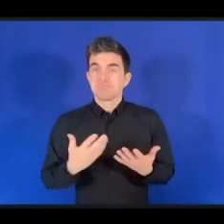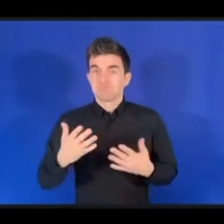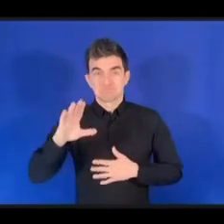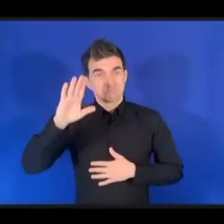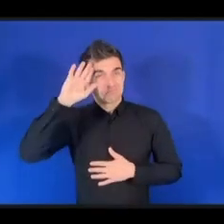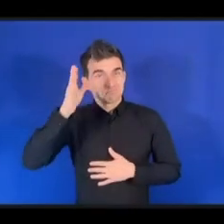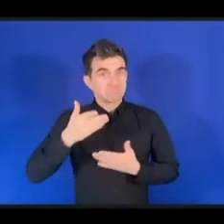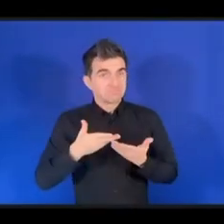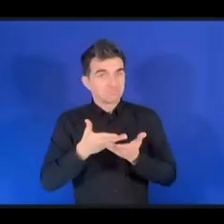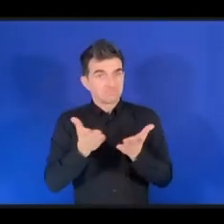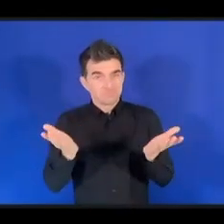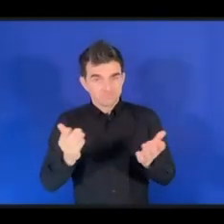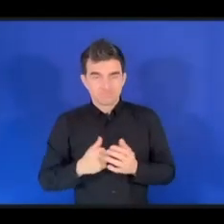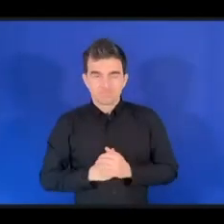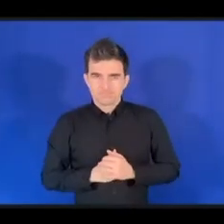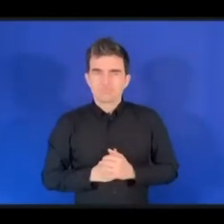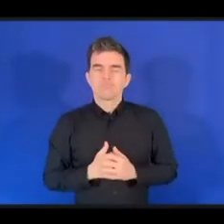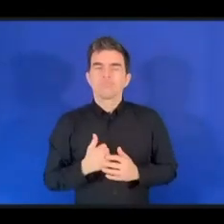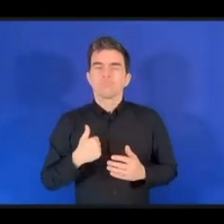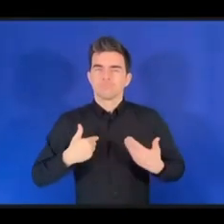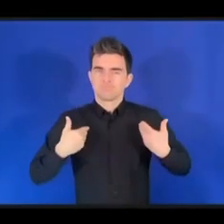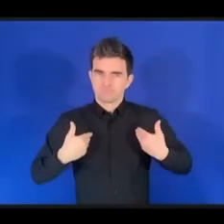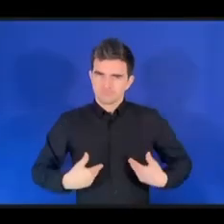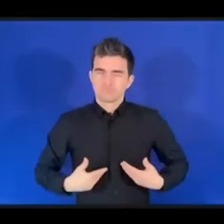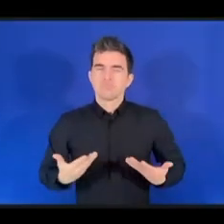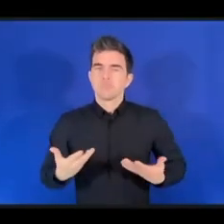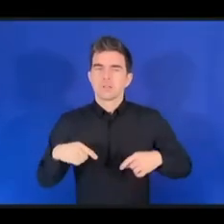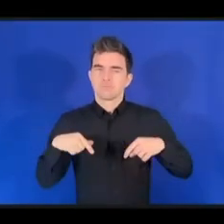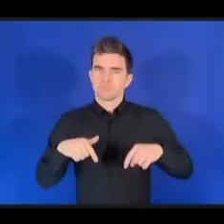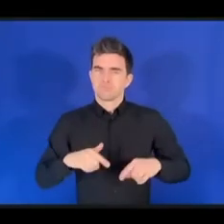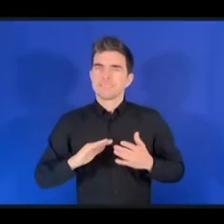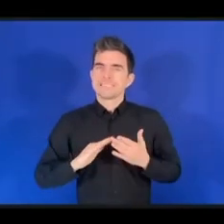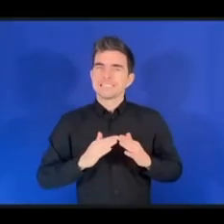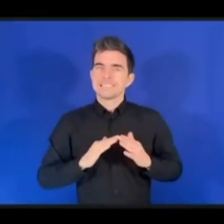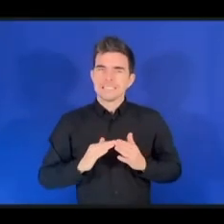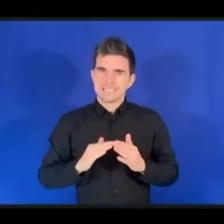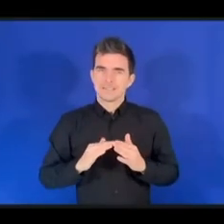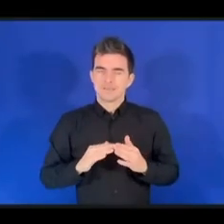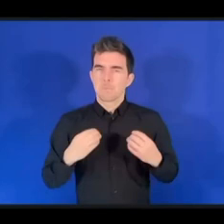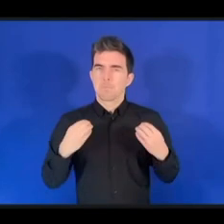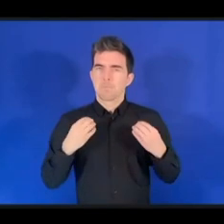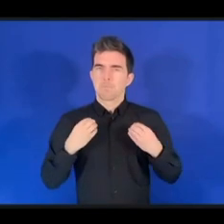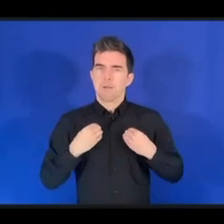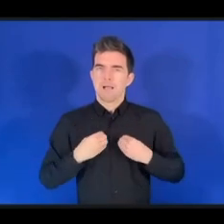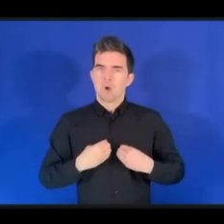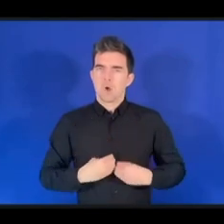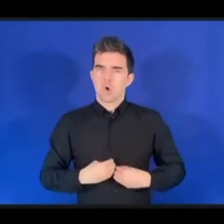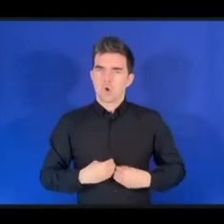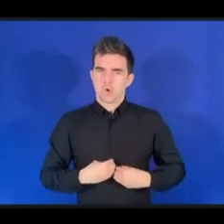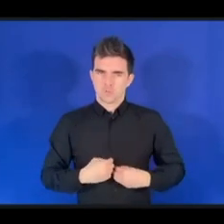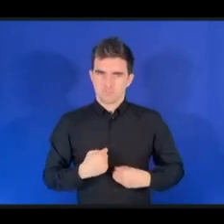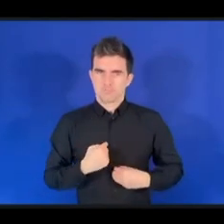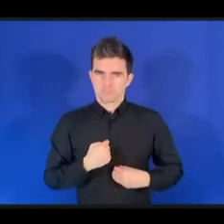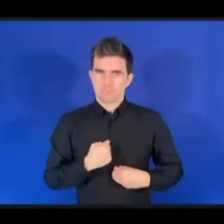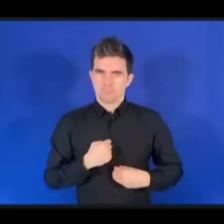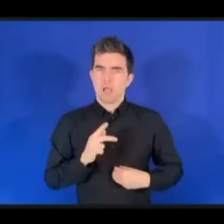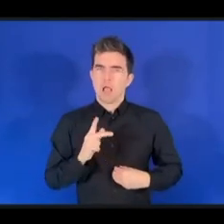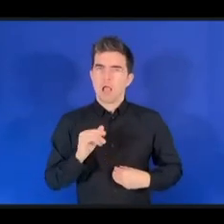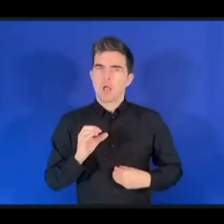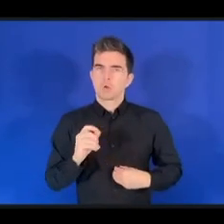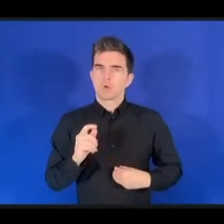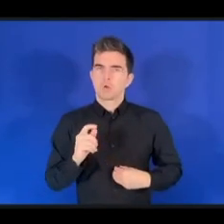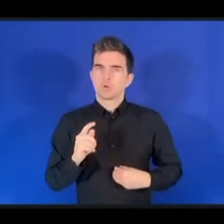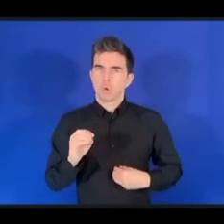我是京都市市长角川大作。首先呢，我也